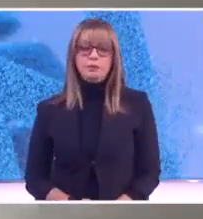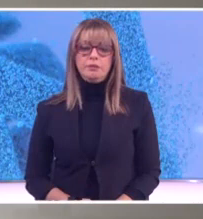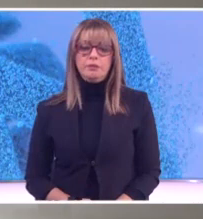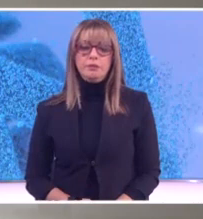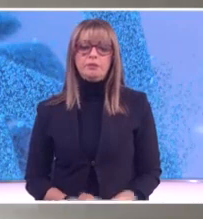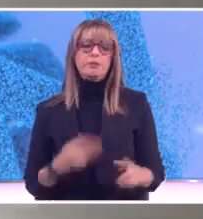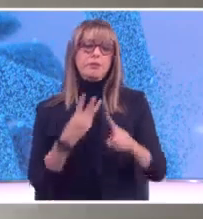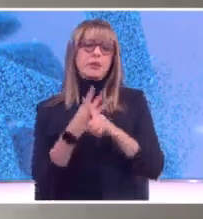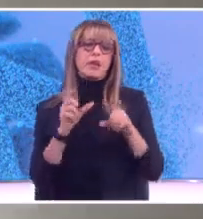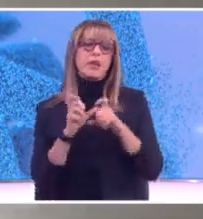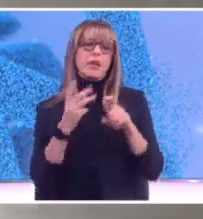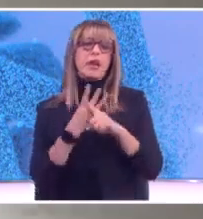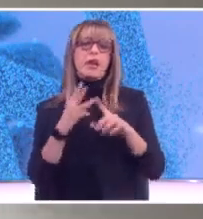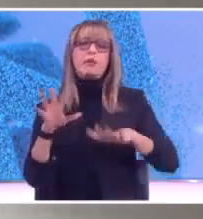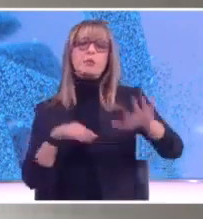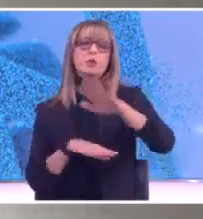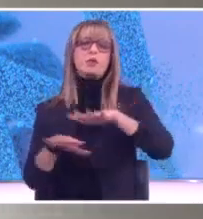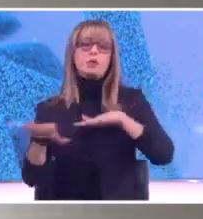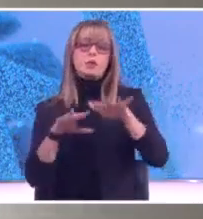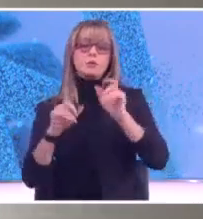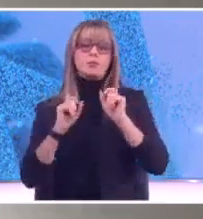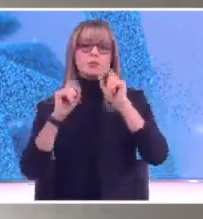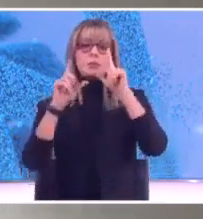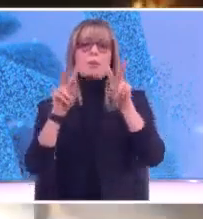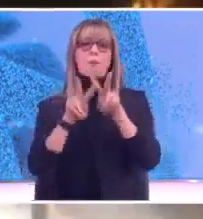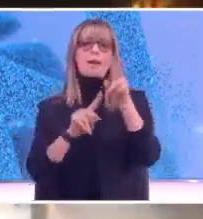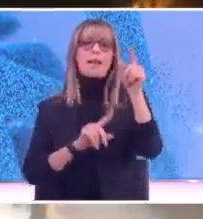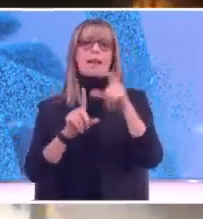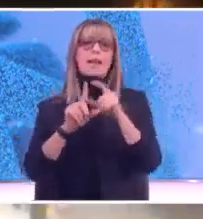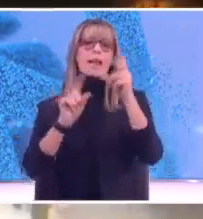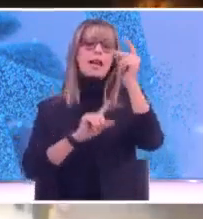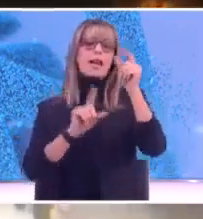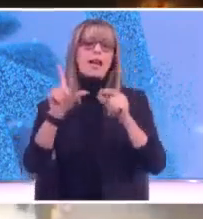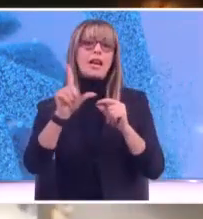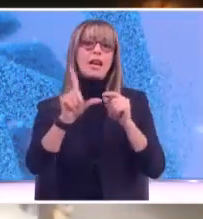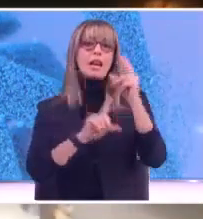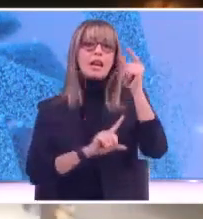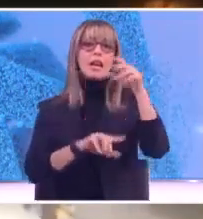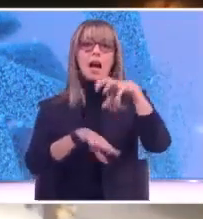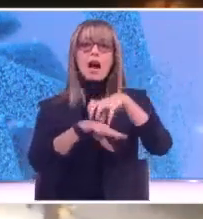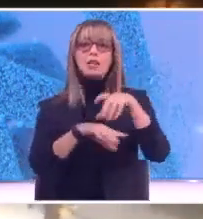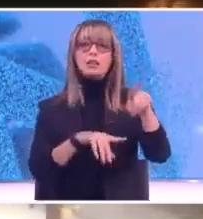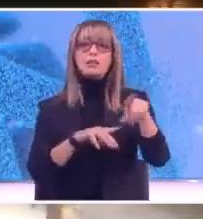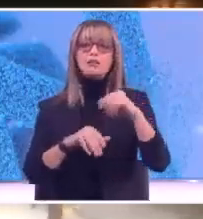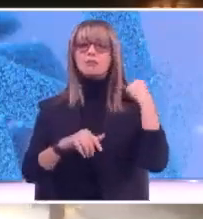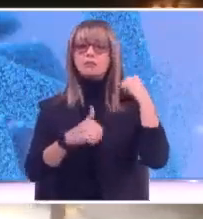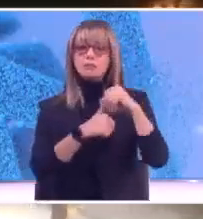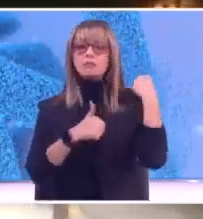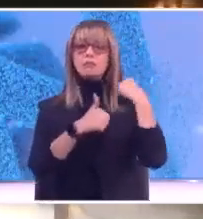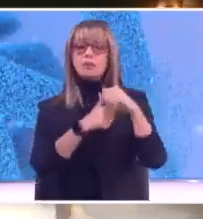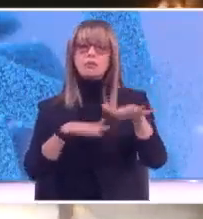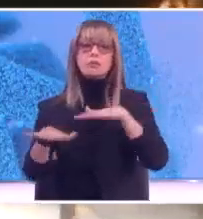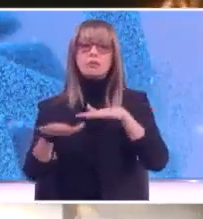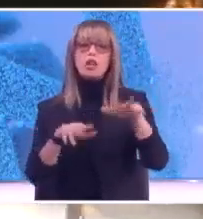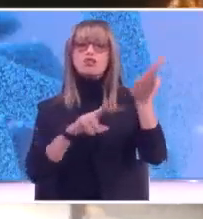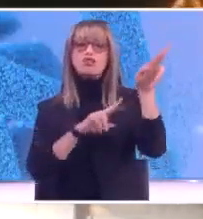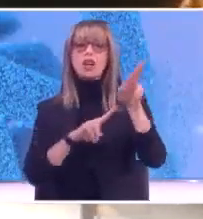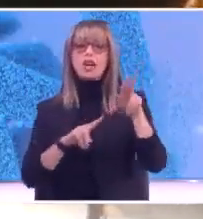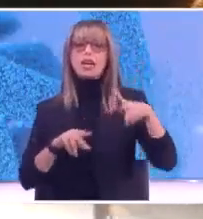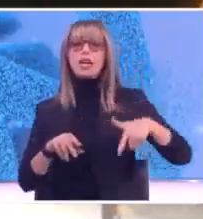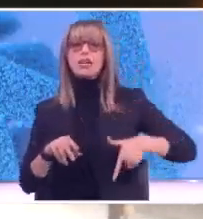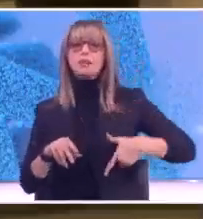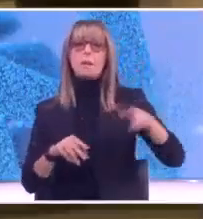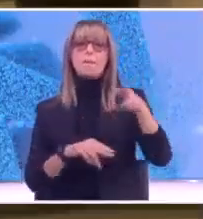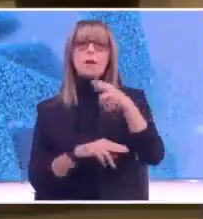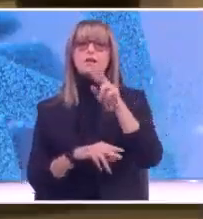Ege bölgesi güne depremlerle uyandı. Midilli Adası'nda ard arda meydana gelen depremler Çanakkale, İzmir ve Balıkesir'den de